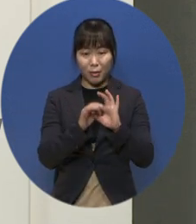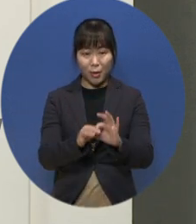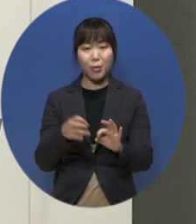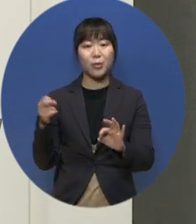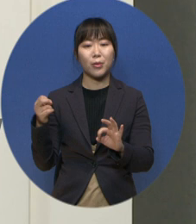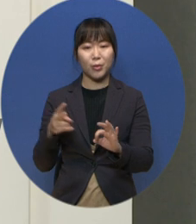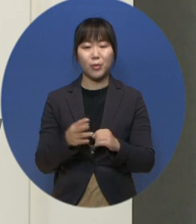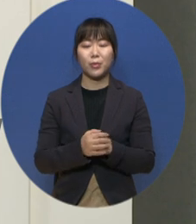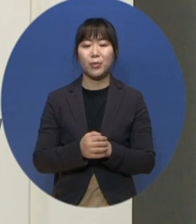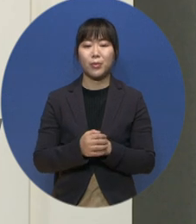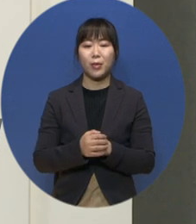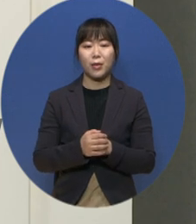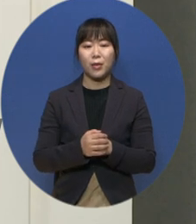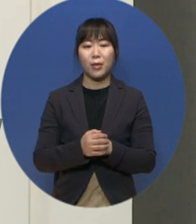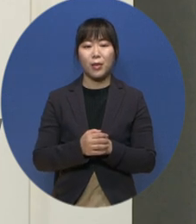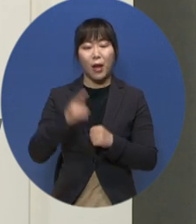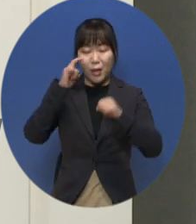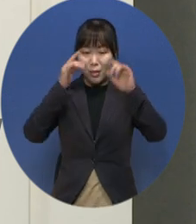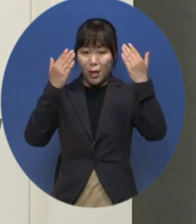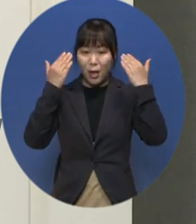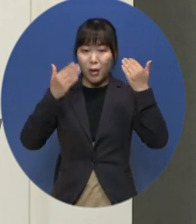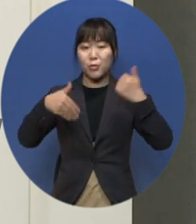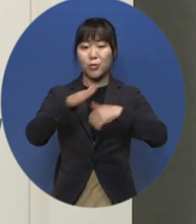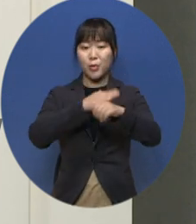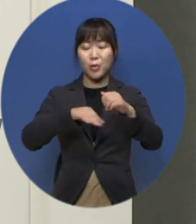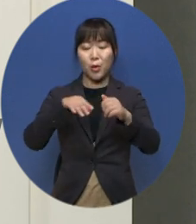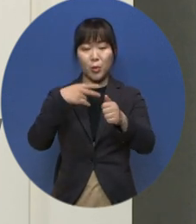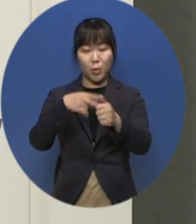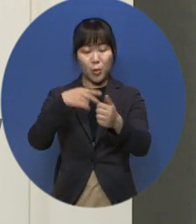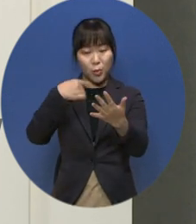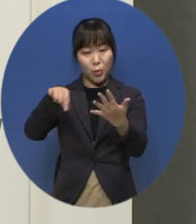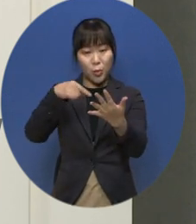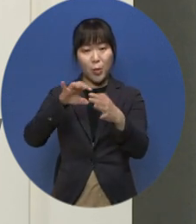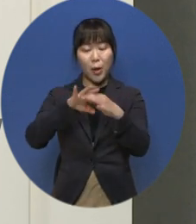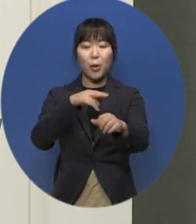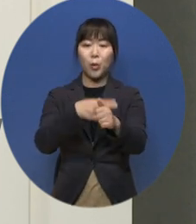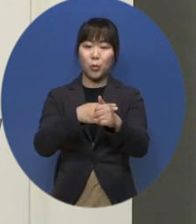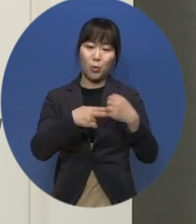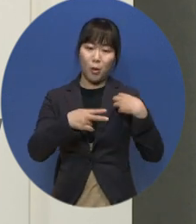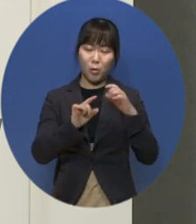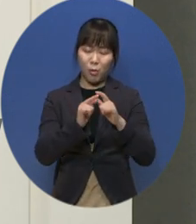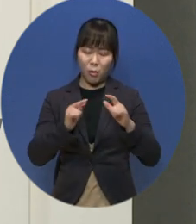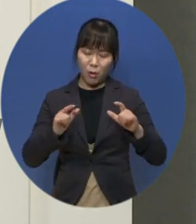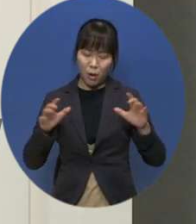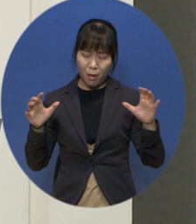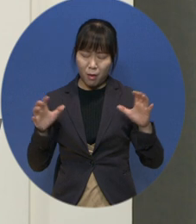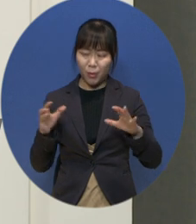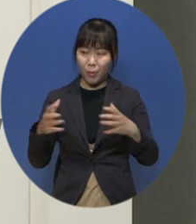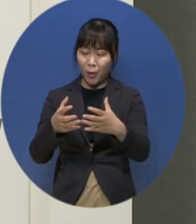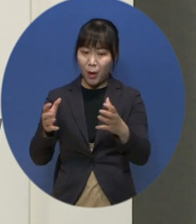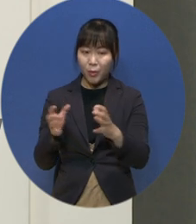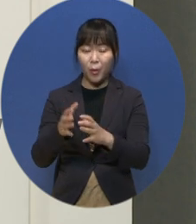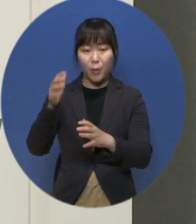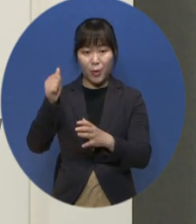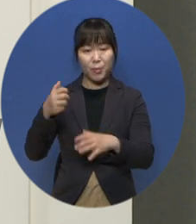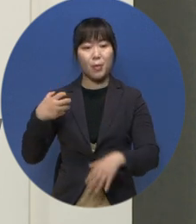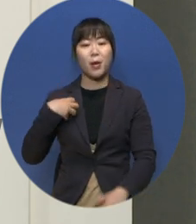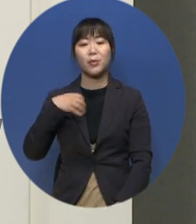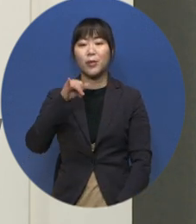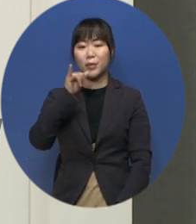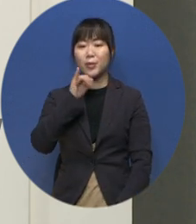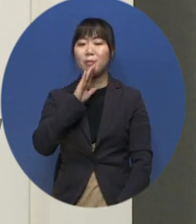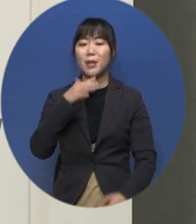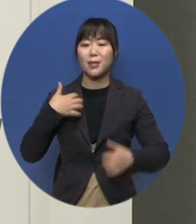또 대학가에서 교수도 하고 뭐 여러 가지 활동, 모임의 단체에서도 회장직도 맡고